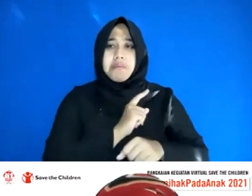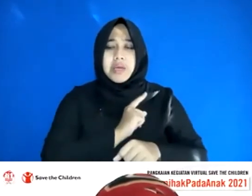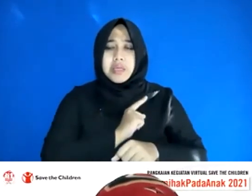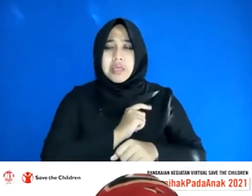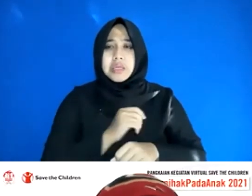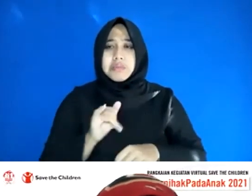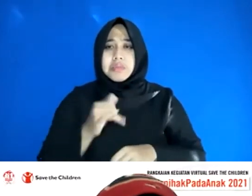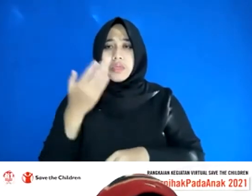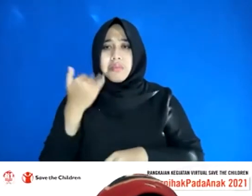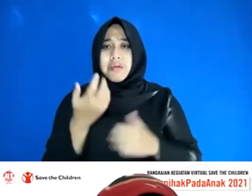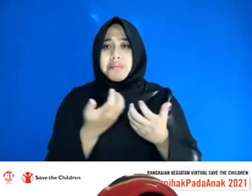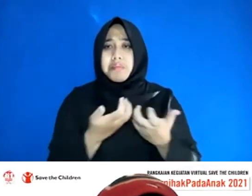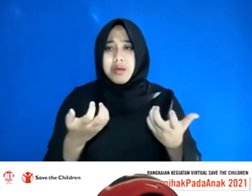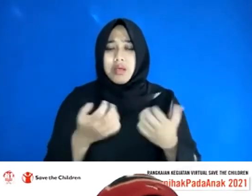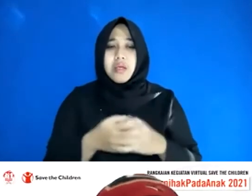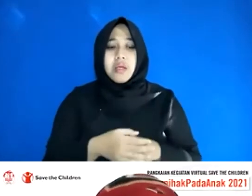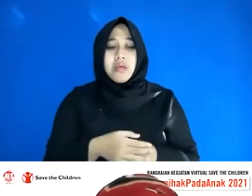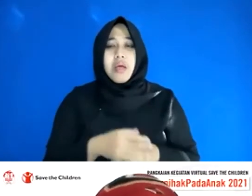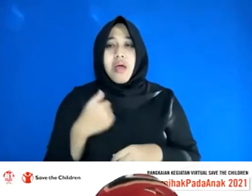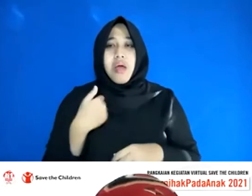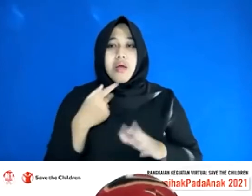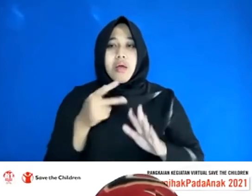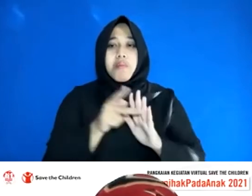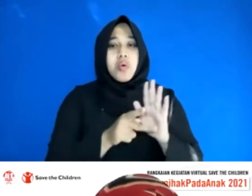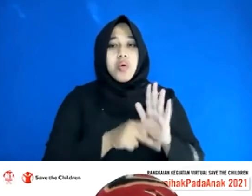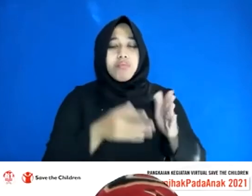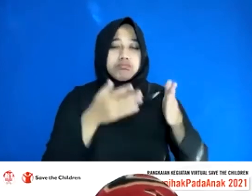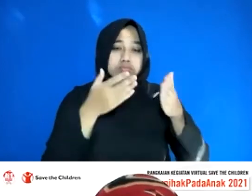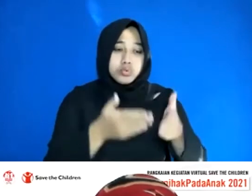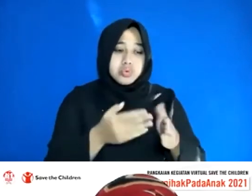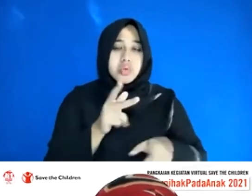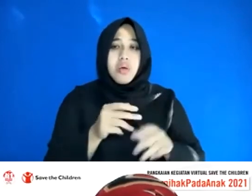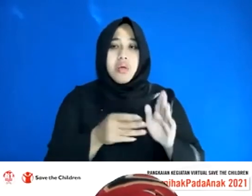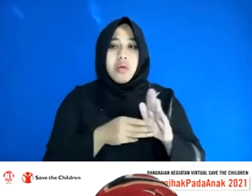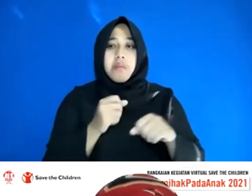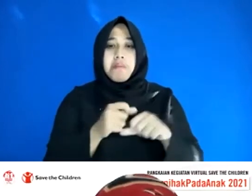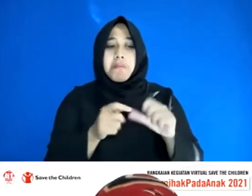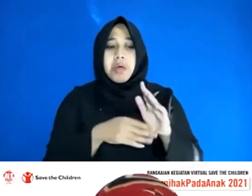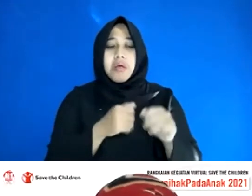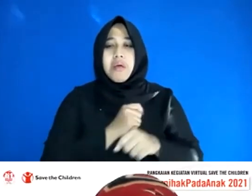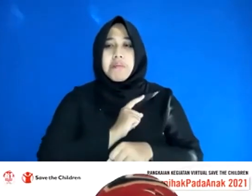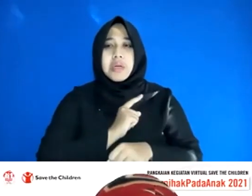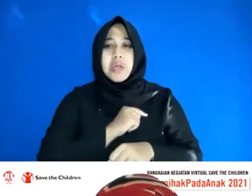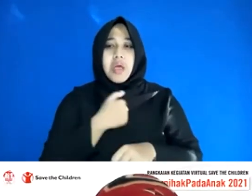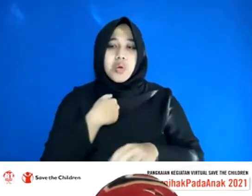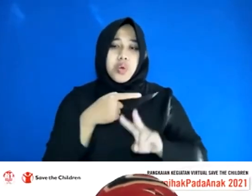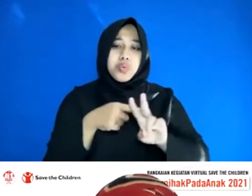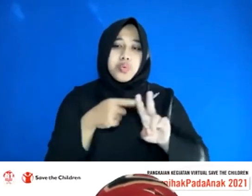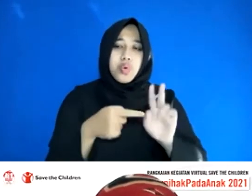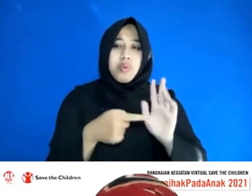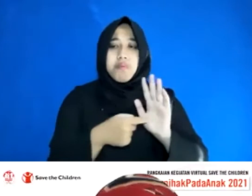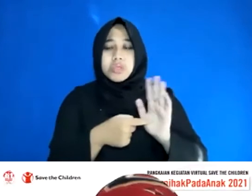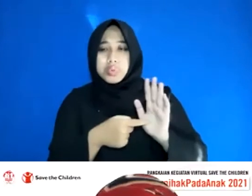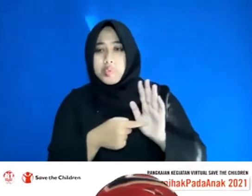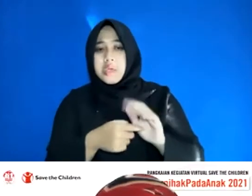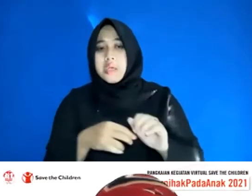kemarin ya beda sekali itu. Itu memang kan program khusus. Tapi kalau yang magang mandiri kadang hanya 2 orang, 2 mahasiswa, 3 mahasiswa,